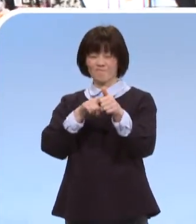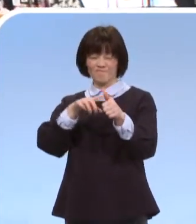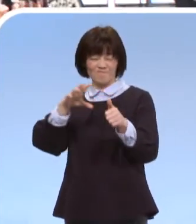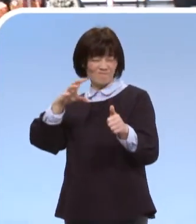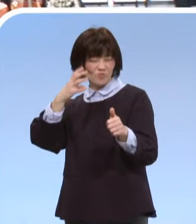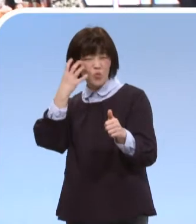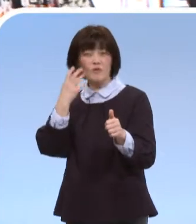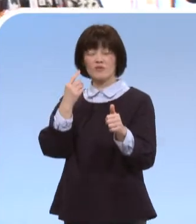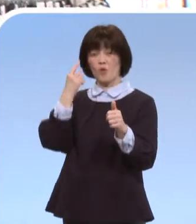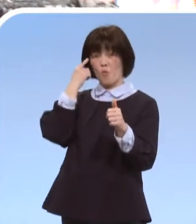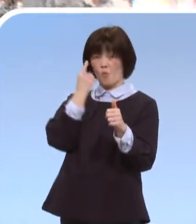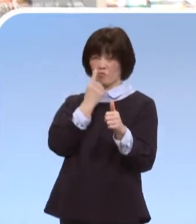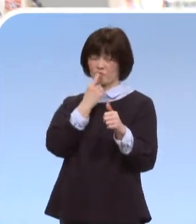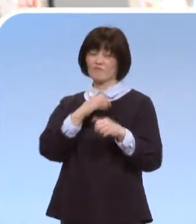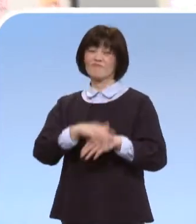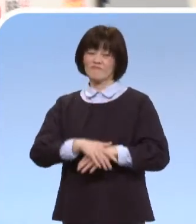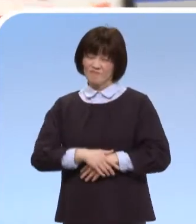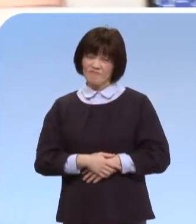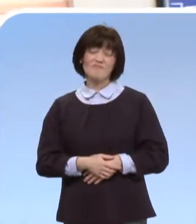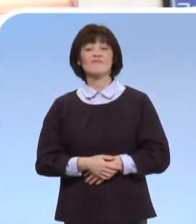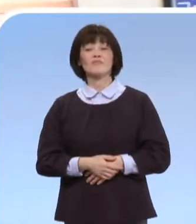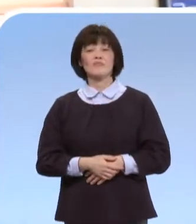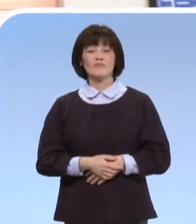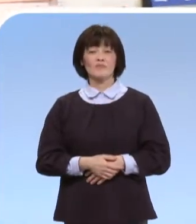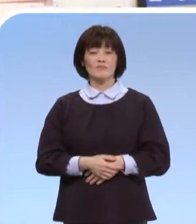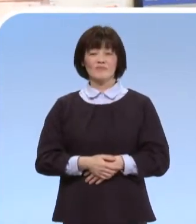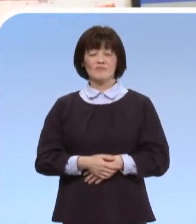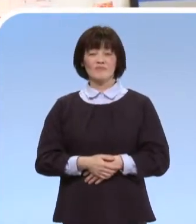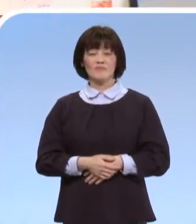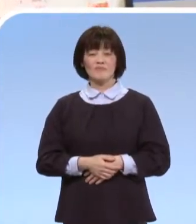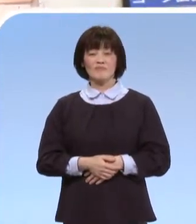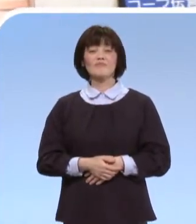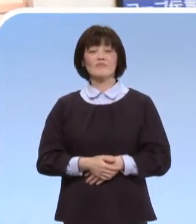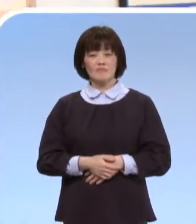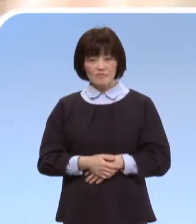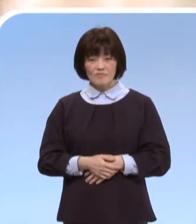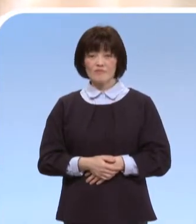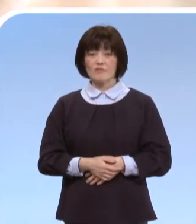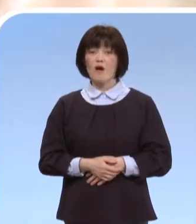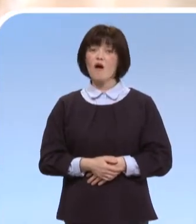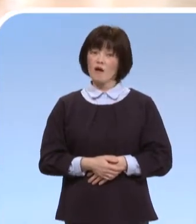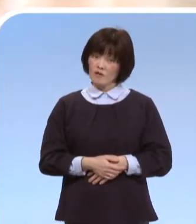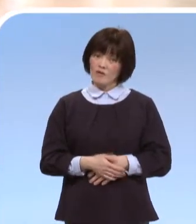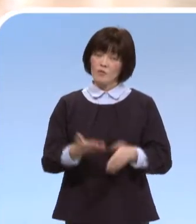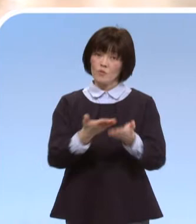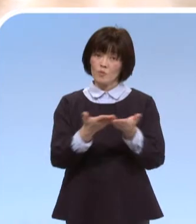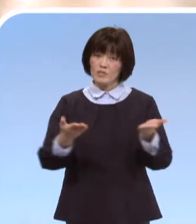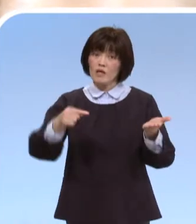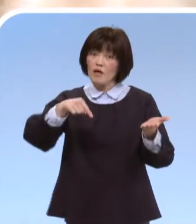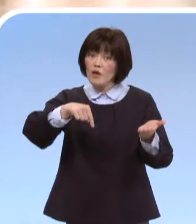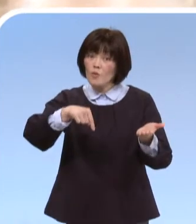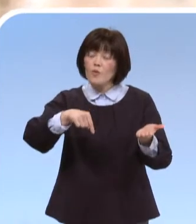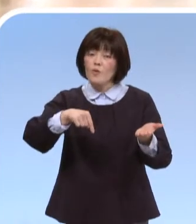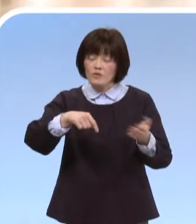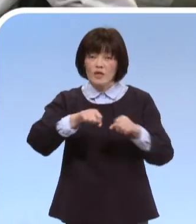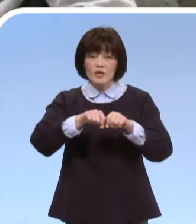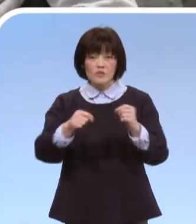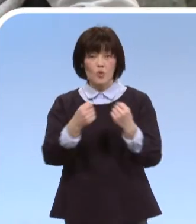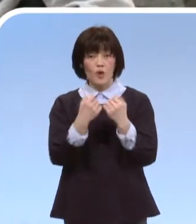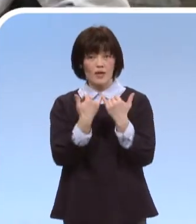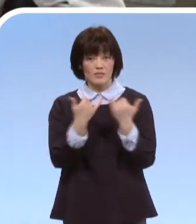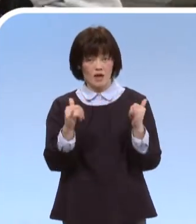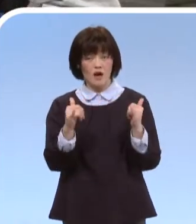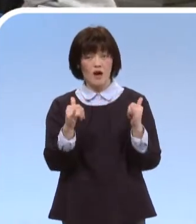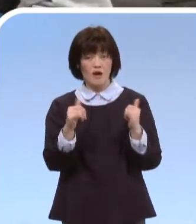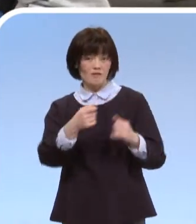っぱすごいところだなと思います。 このお店で障害者がこ